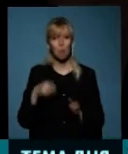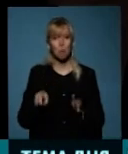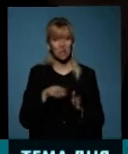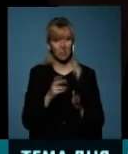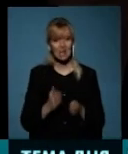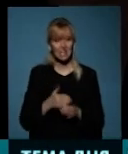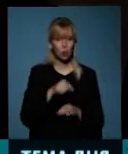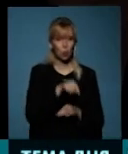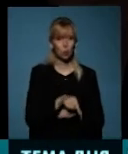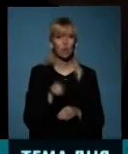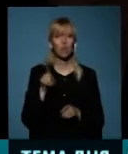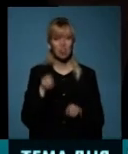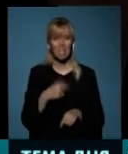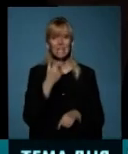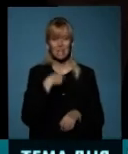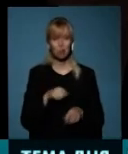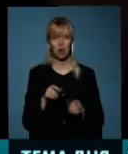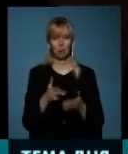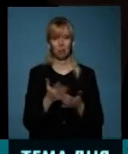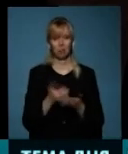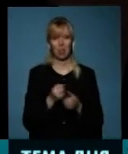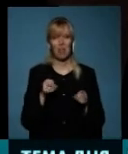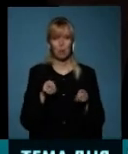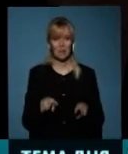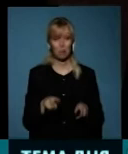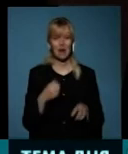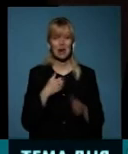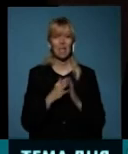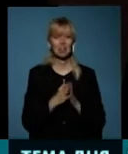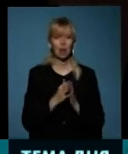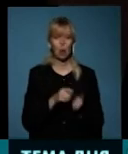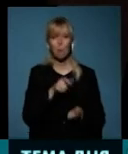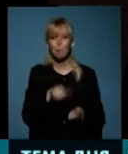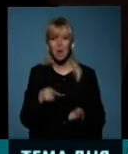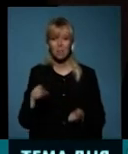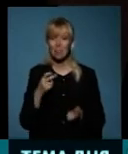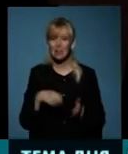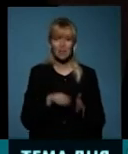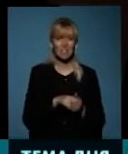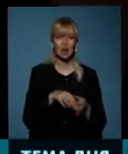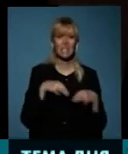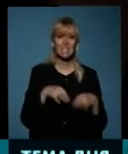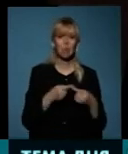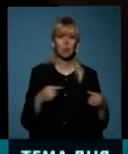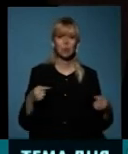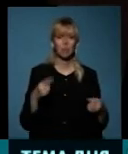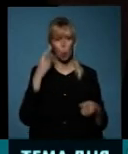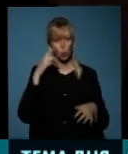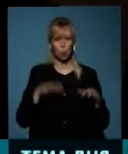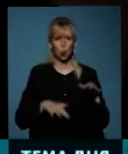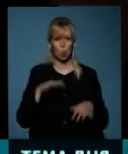який зайшов туди. Він також себе наразив на цього. Я закликаю до пасажирів, щоб вони сідали в транспортні засоби